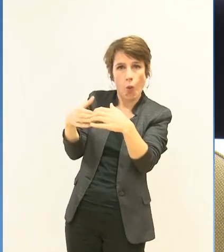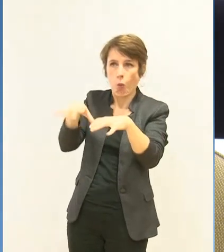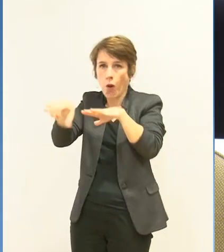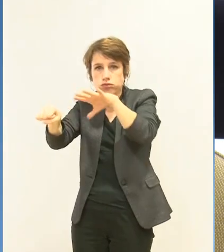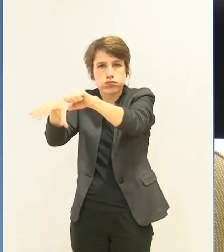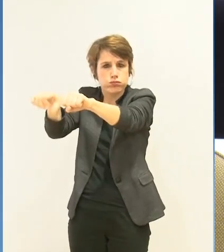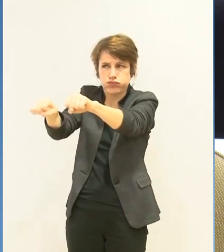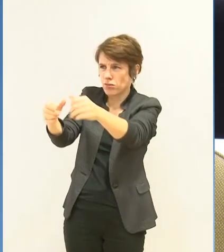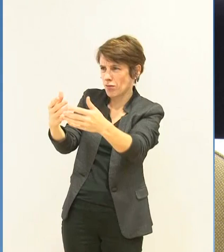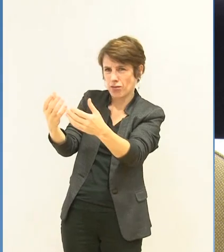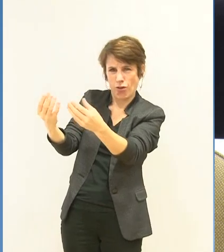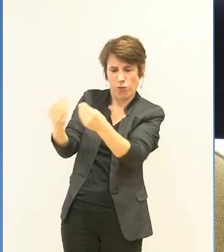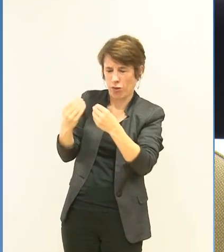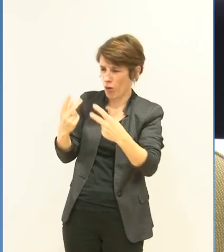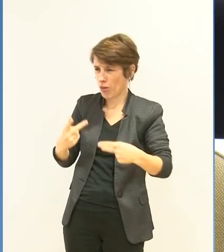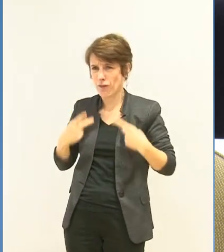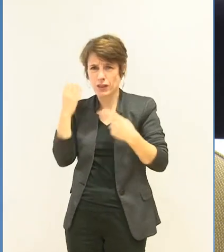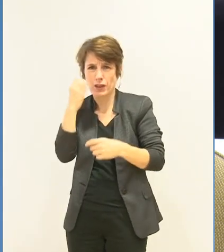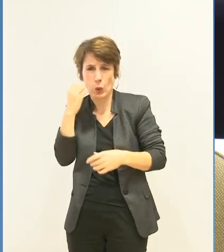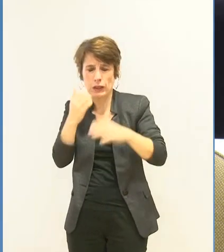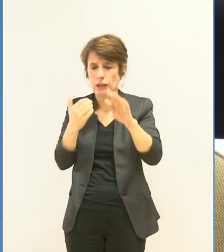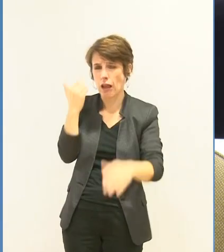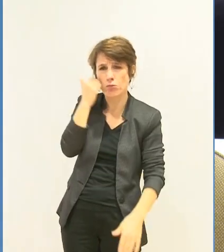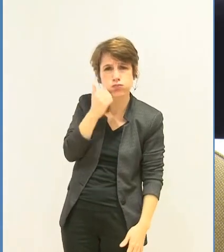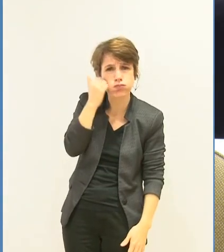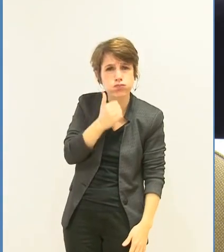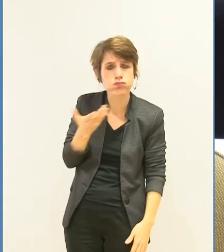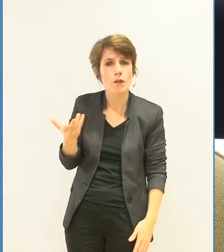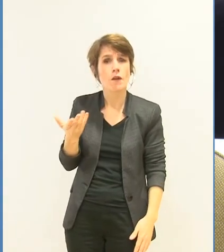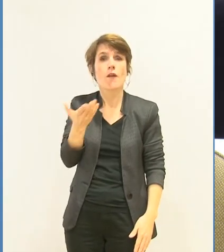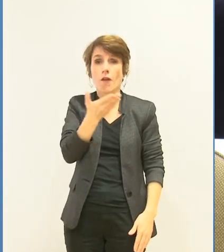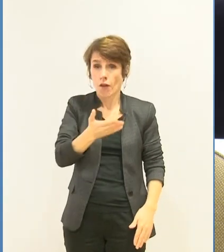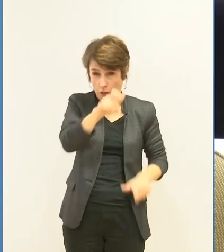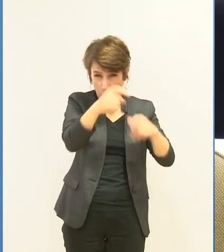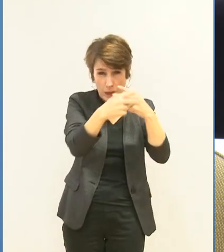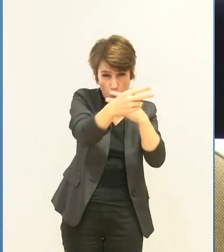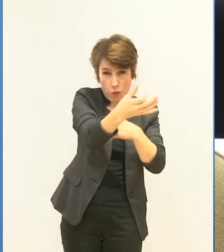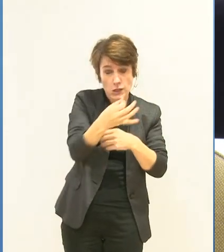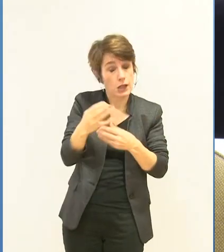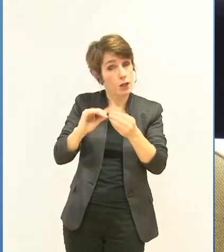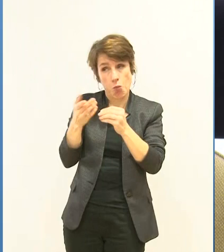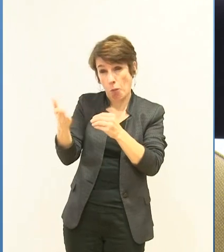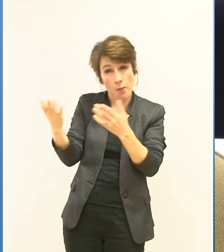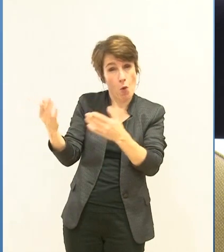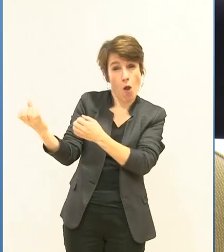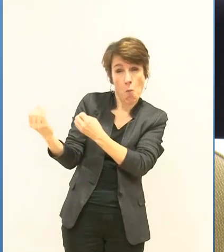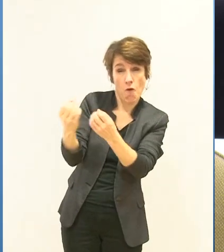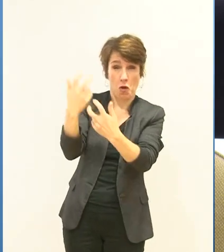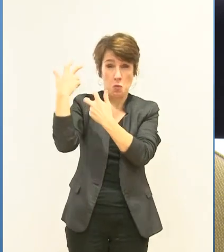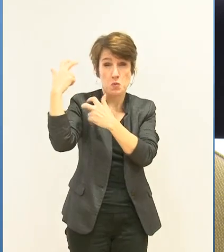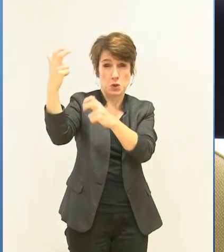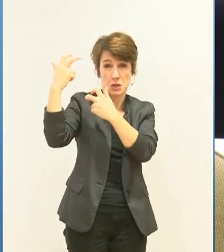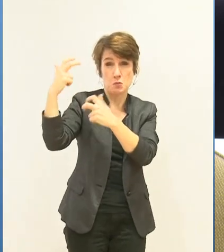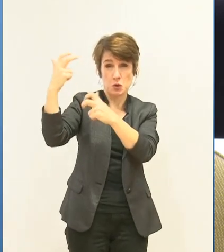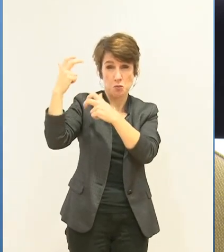qu'ils dégradent leur vie quotidienne des habitants font état de nuisances sonores répétés qu'ils